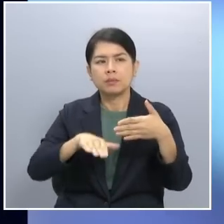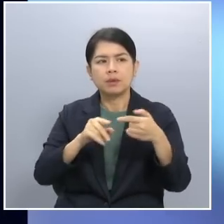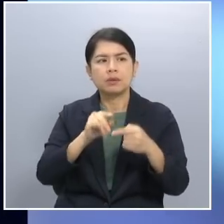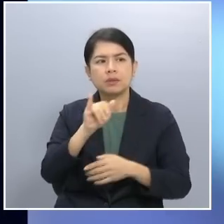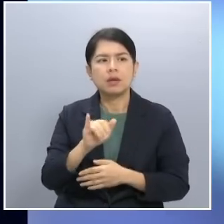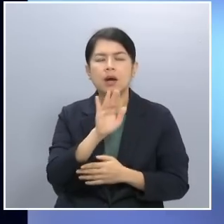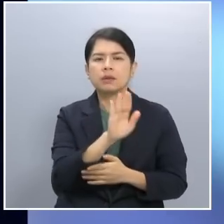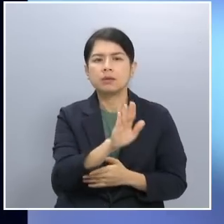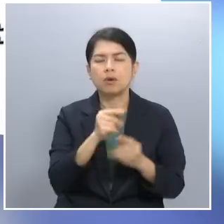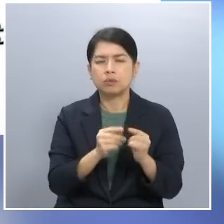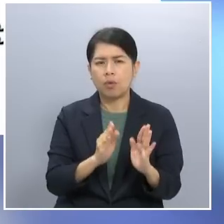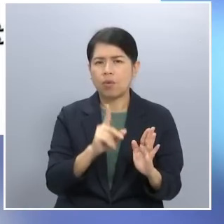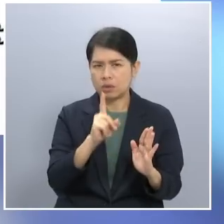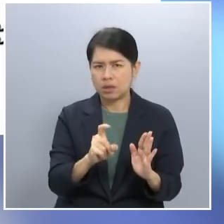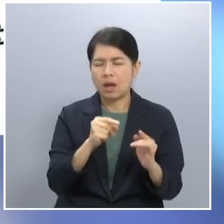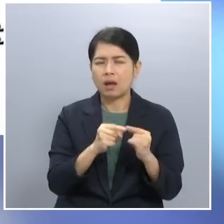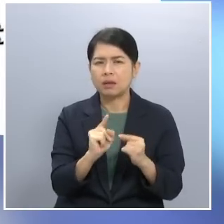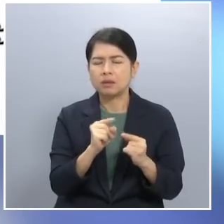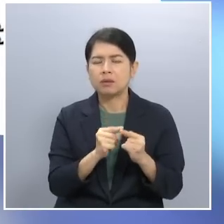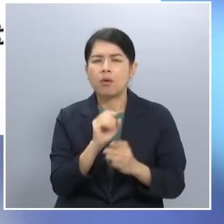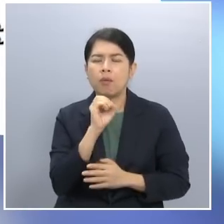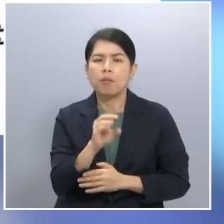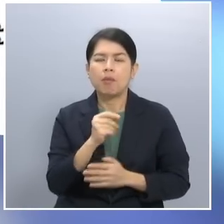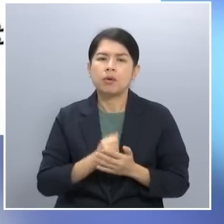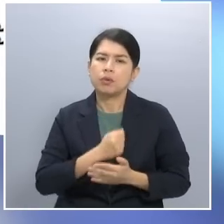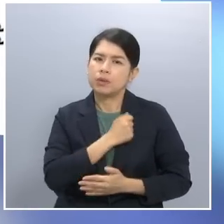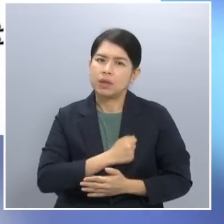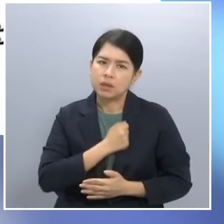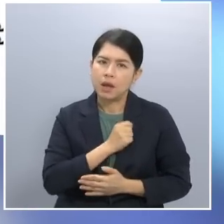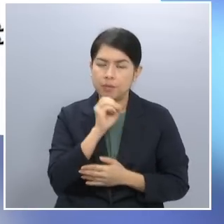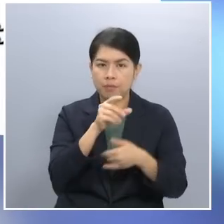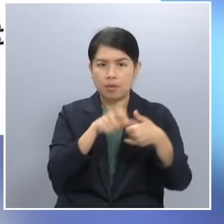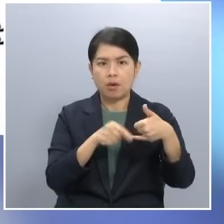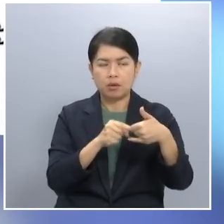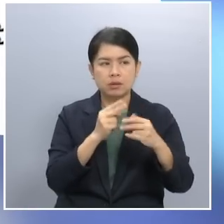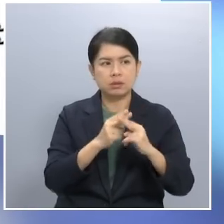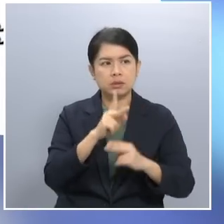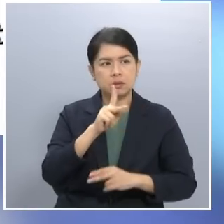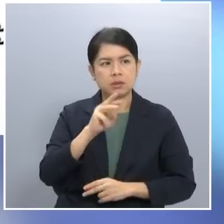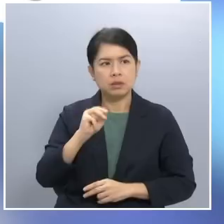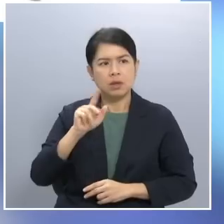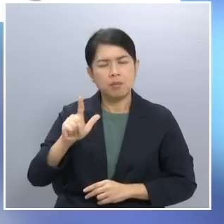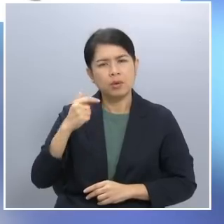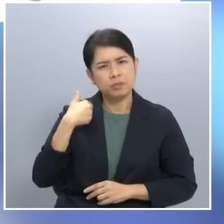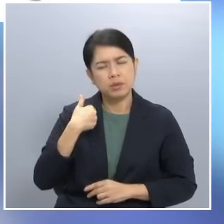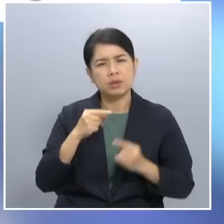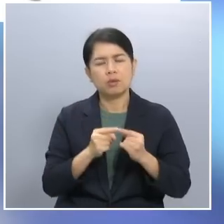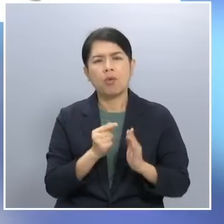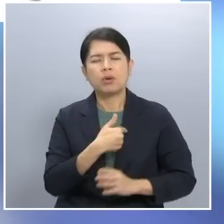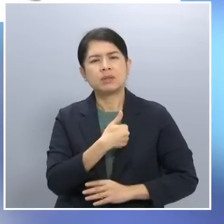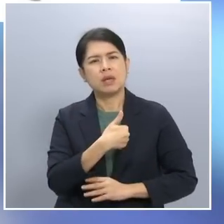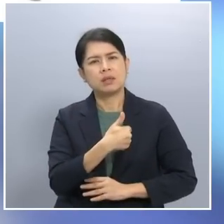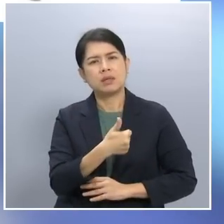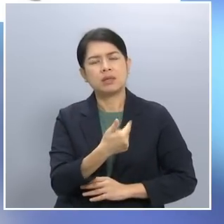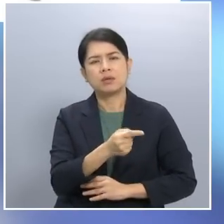ยทุกคนพูดเป็นเสียงเดียวกันว่าคุณกมลพรเป็นคนจิตใจดี เนี่ยนะครับคือในระหว่างที่เราอ่าน